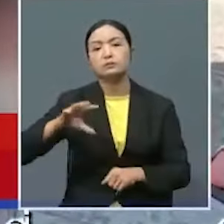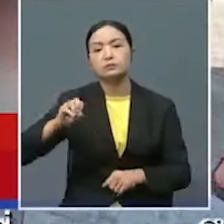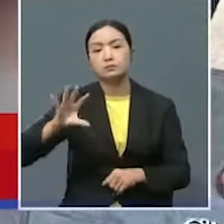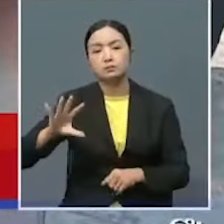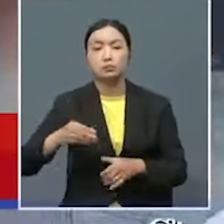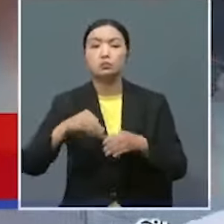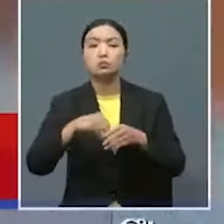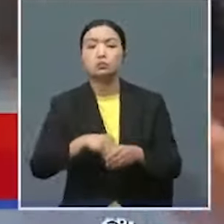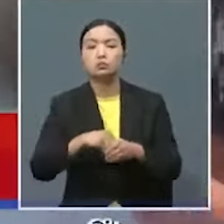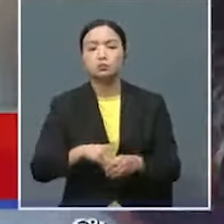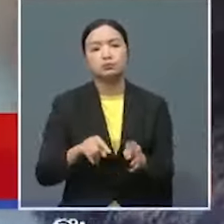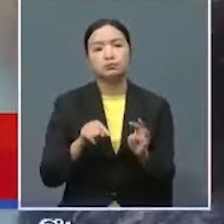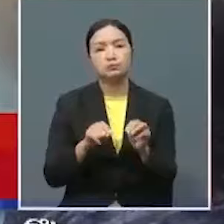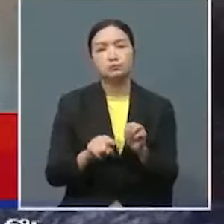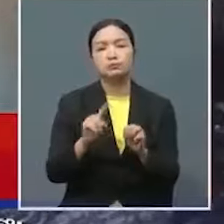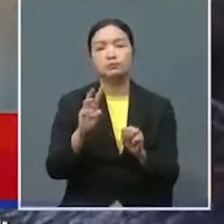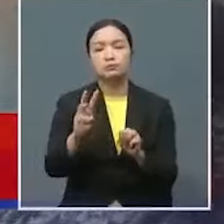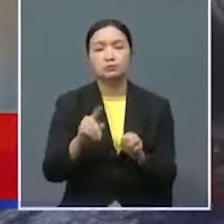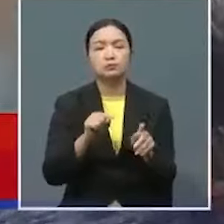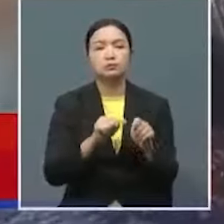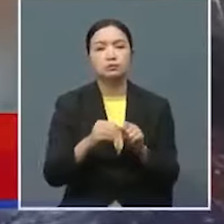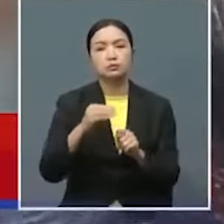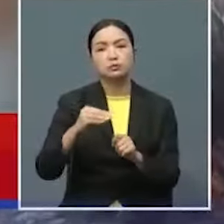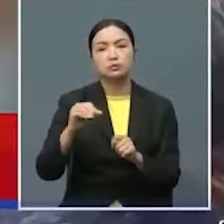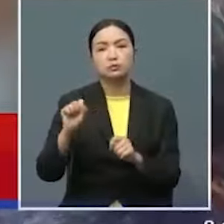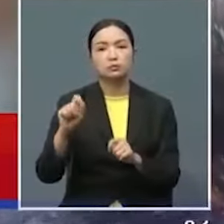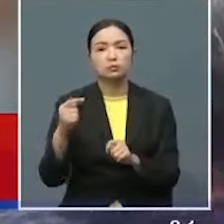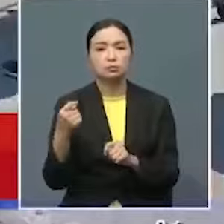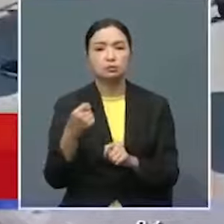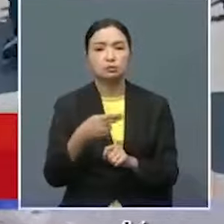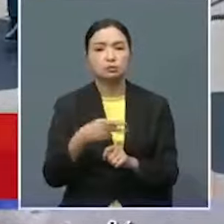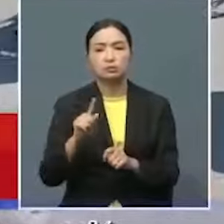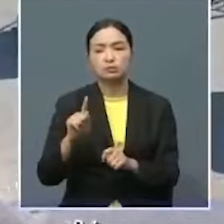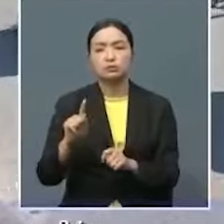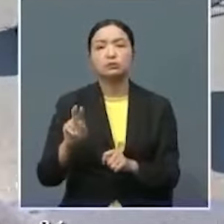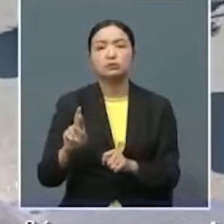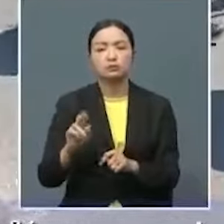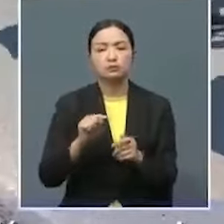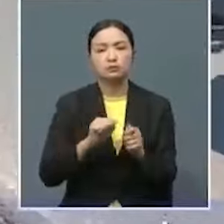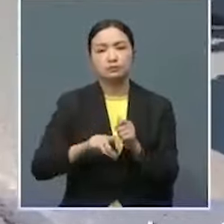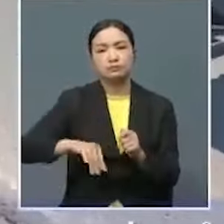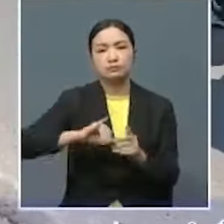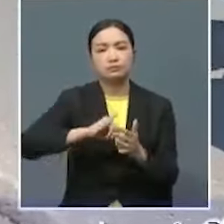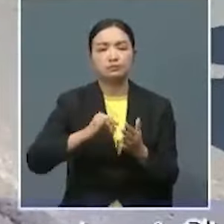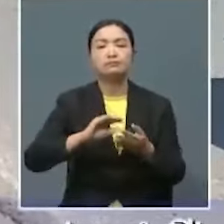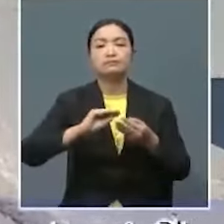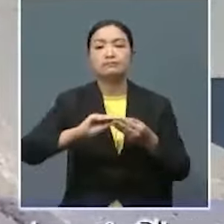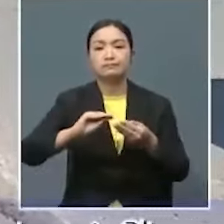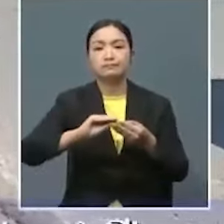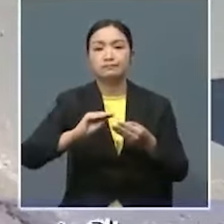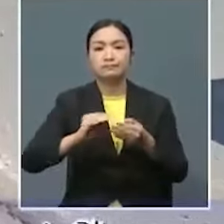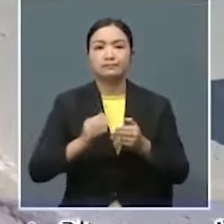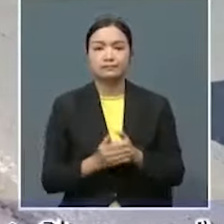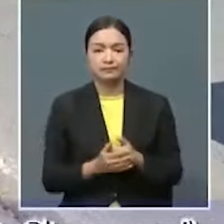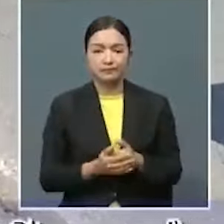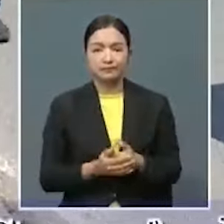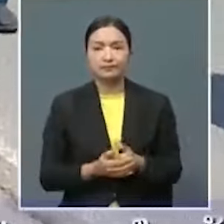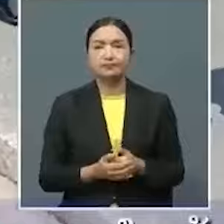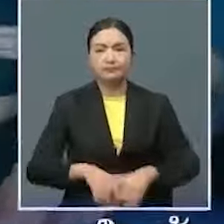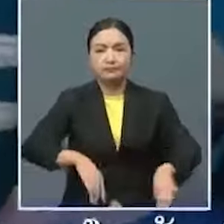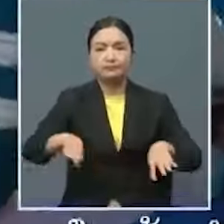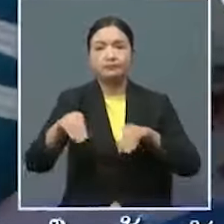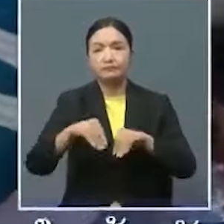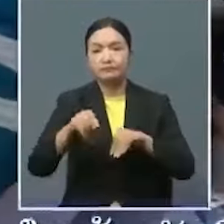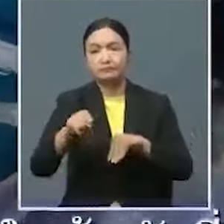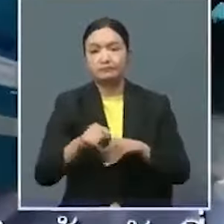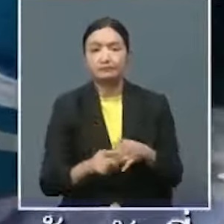อาศัยอยู่ในพื้นที่หมู่6ตำบลโสธรอำเภอเมืองจังหวัดฉะเชิงเทราเนี่ยแหละค่ะไม่ไกลจากจุดที่เกิดเหตุมากนะคะพอ